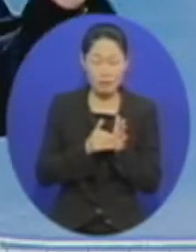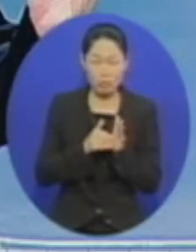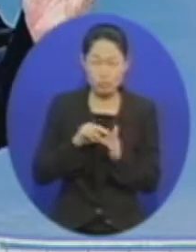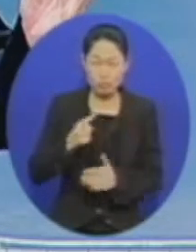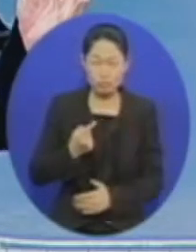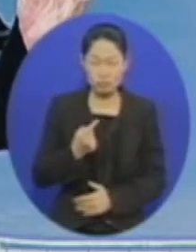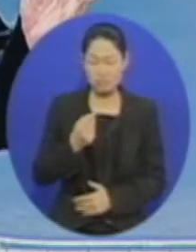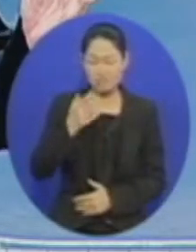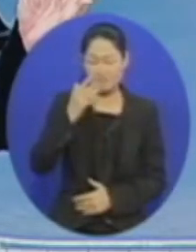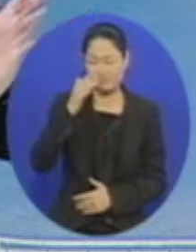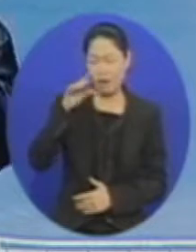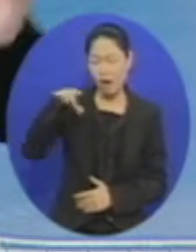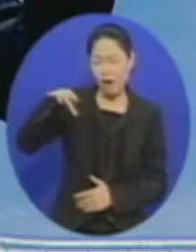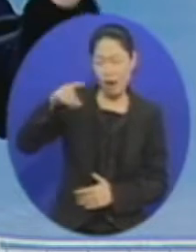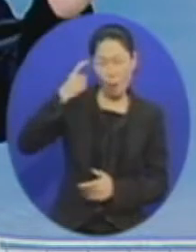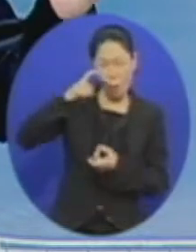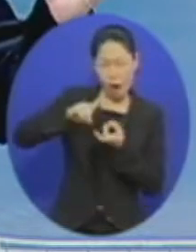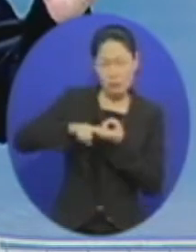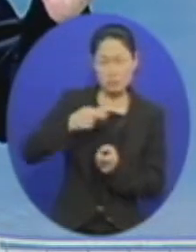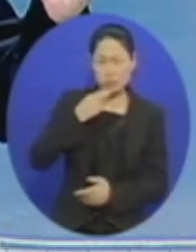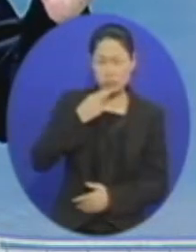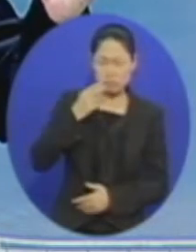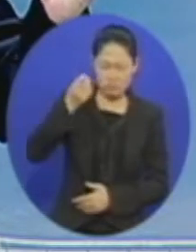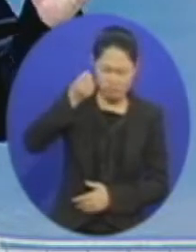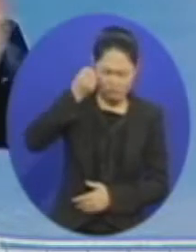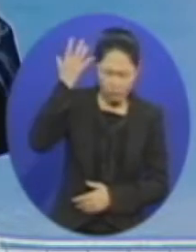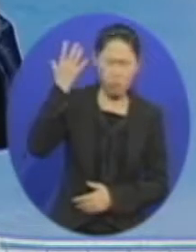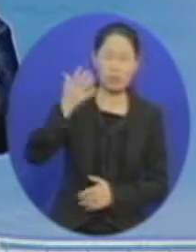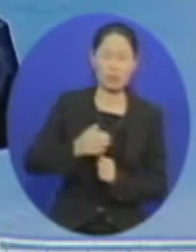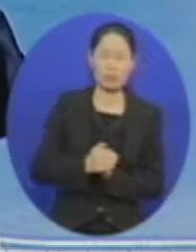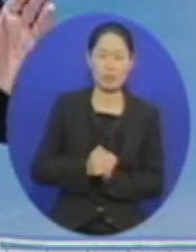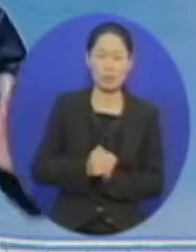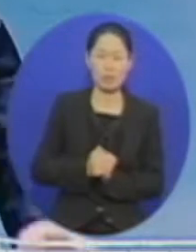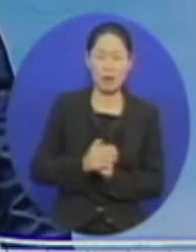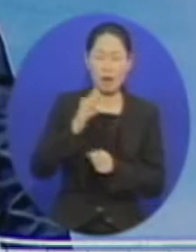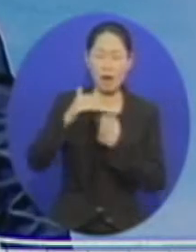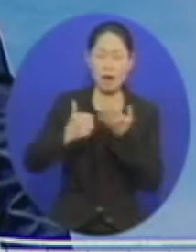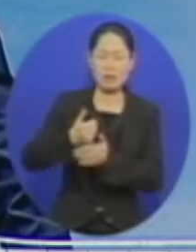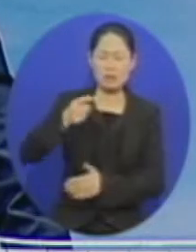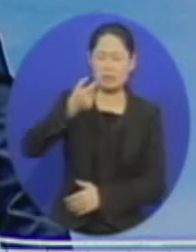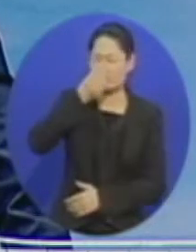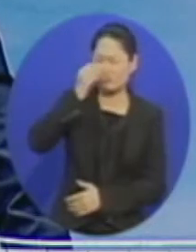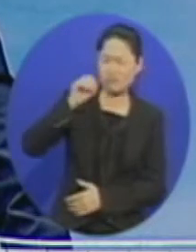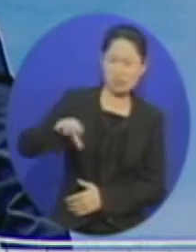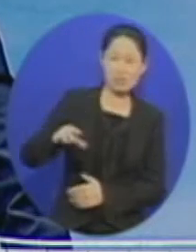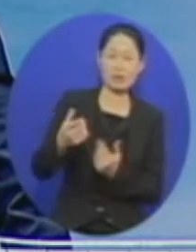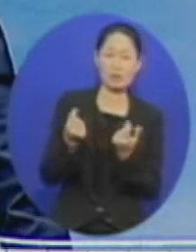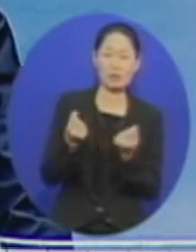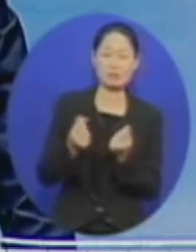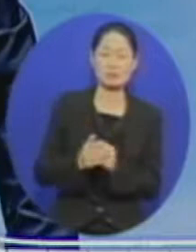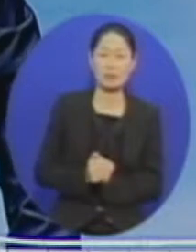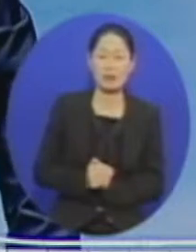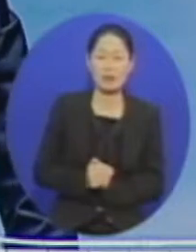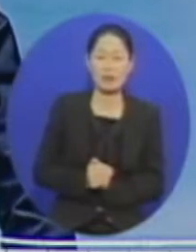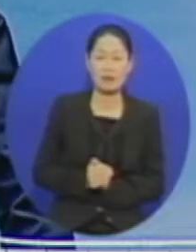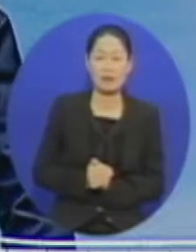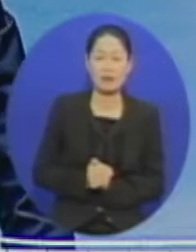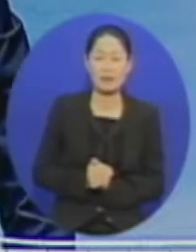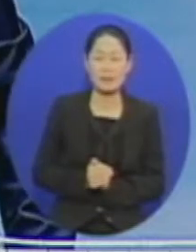무관심 해요 잊어버려요 그런 하나님을 무시하는 것과 같아요 5